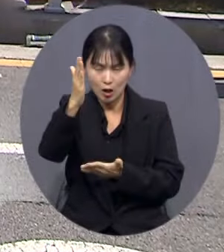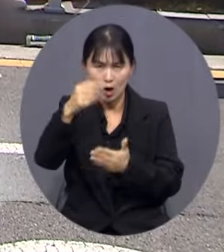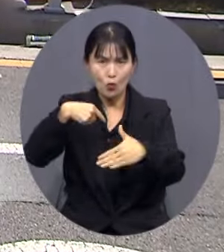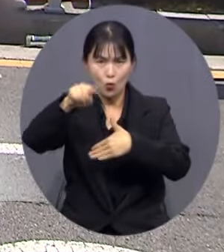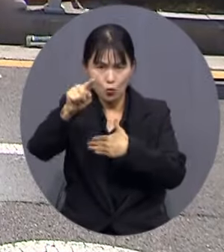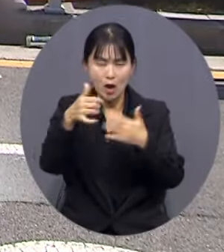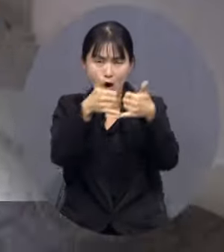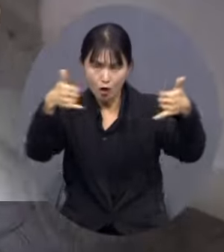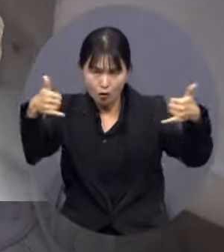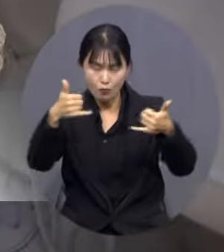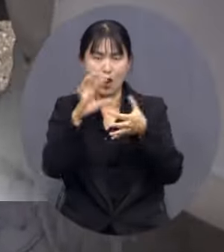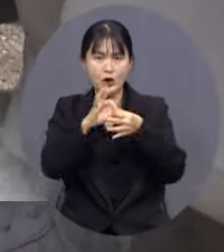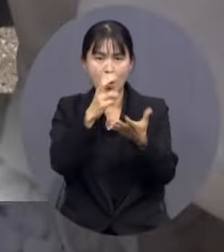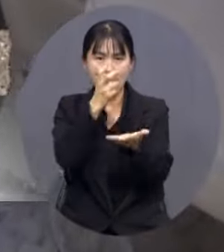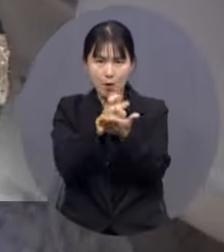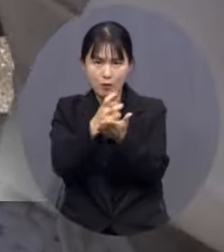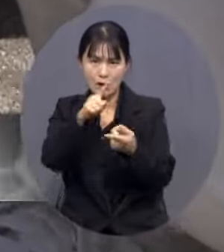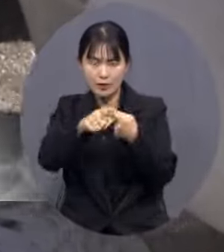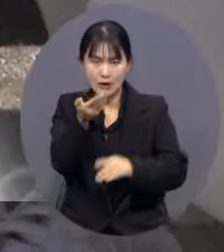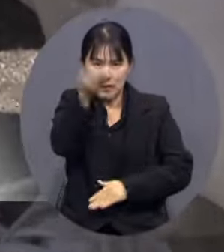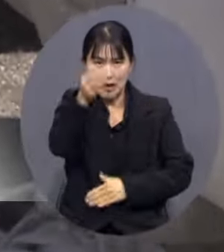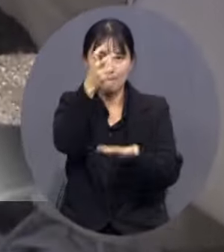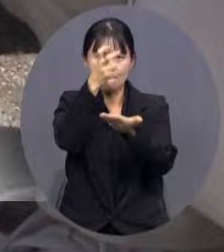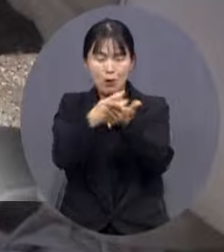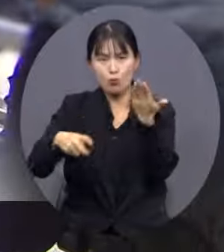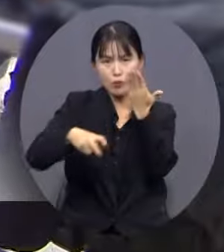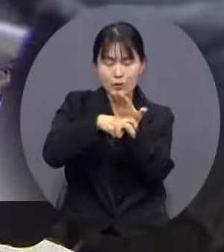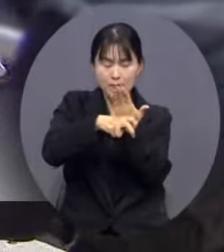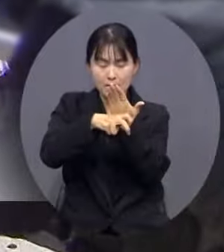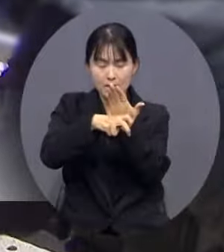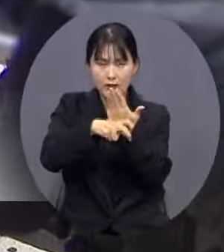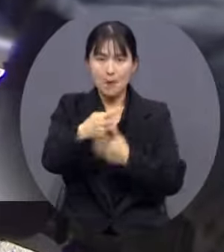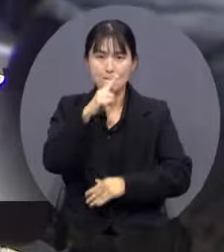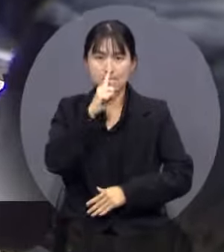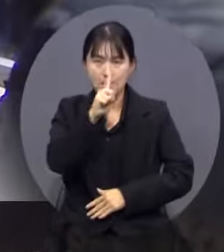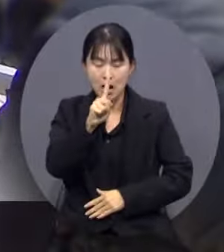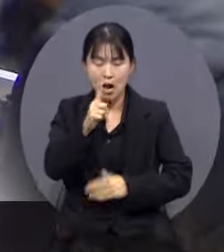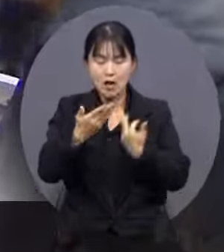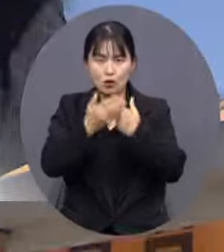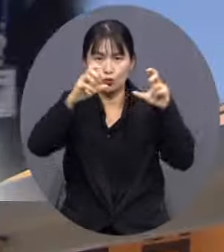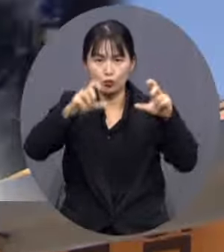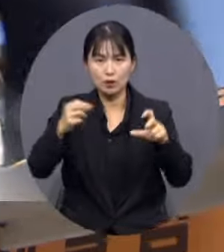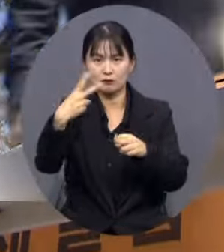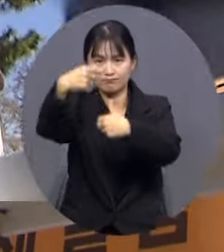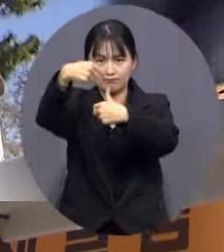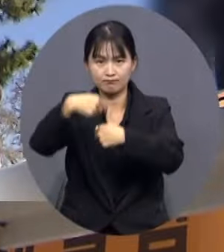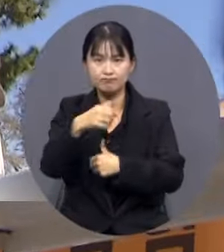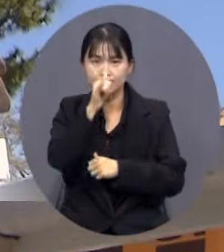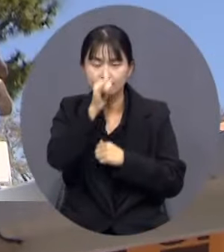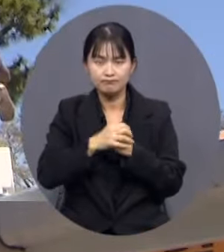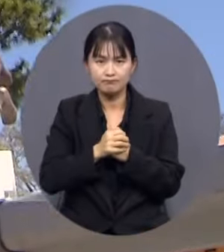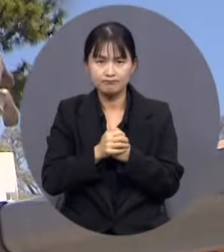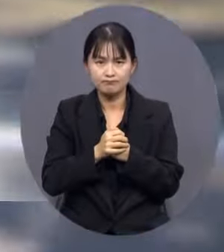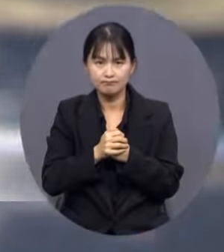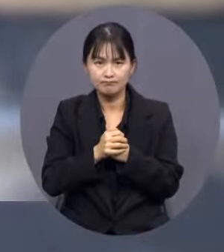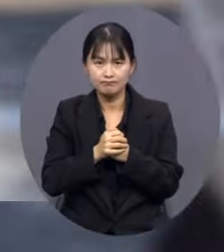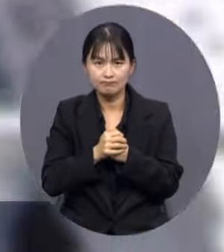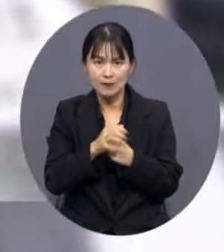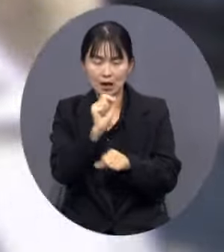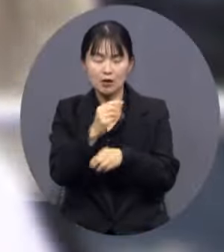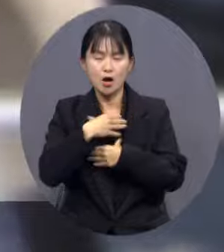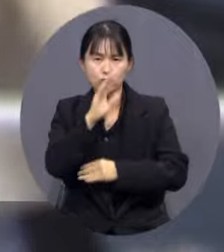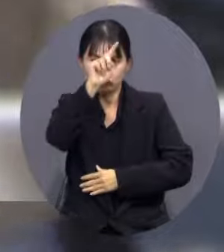광고물 조례 개정안에 대해 상위법을 위반한다고 판단해 제주도에 제의 요구를 지시했습니다. 행안부는